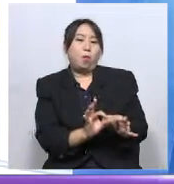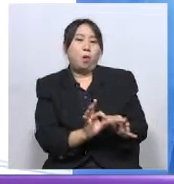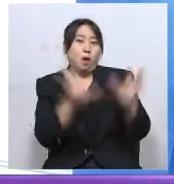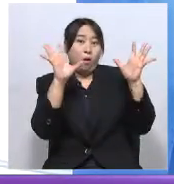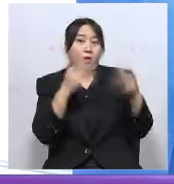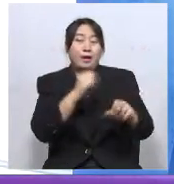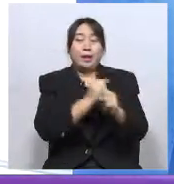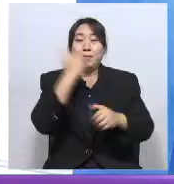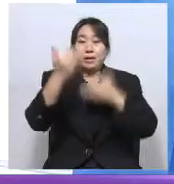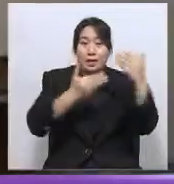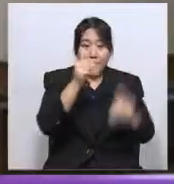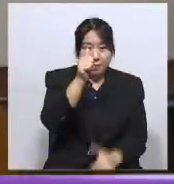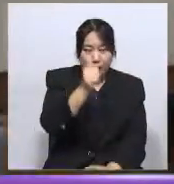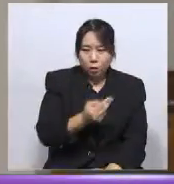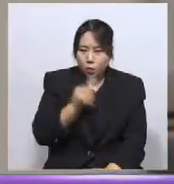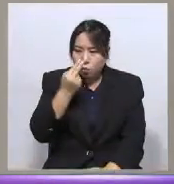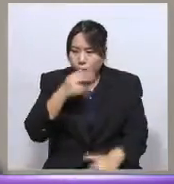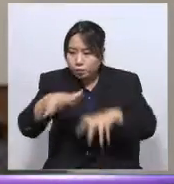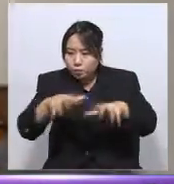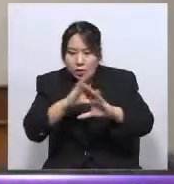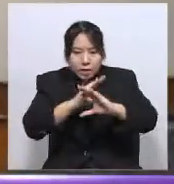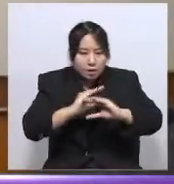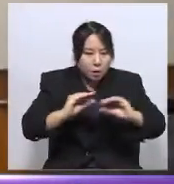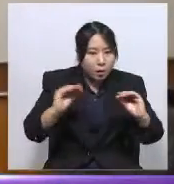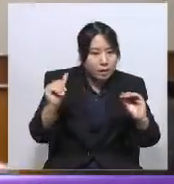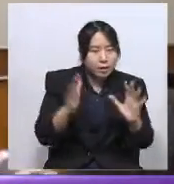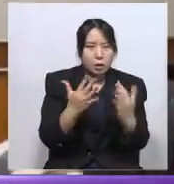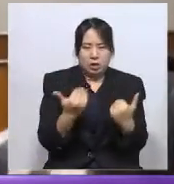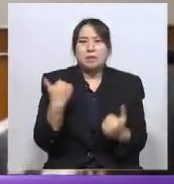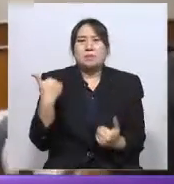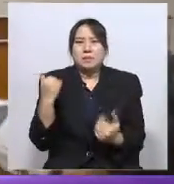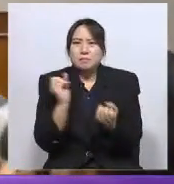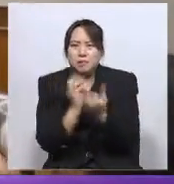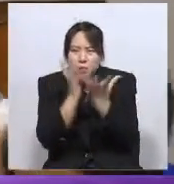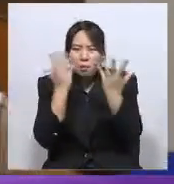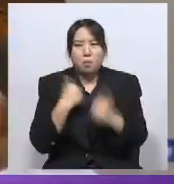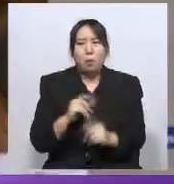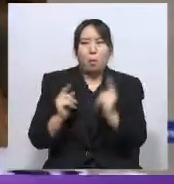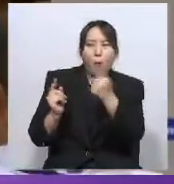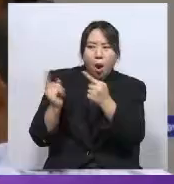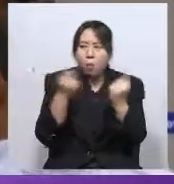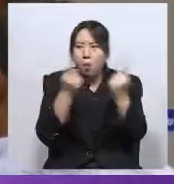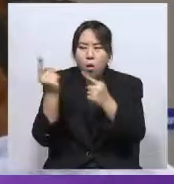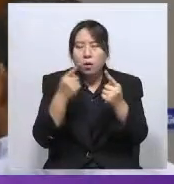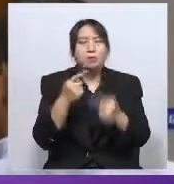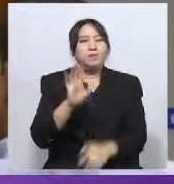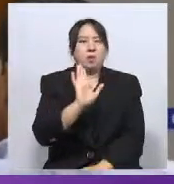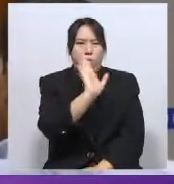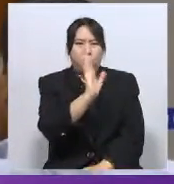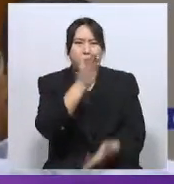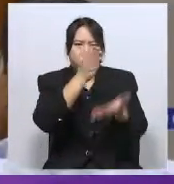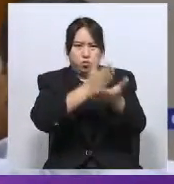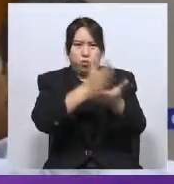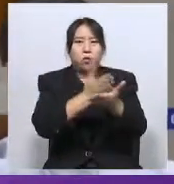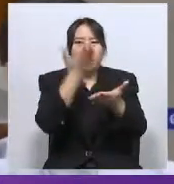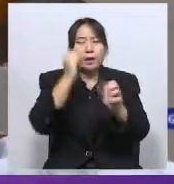ก็ต่อเมื่อบ้านเมืองนั้นสงบเรียบร้อยค่ะแต่ว่าขณะนี้ยังมีการเคลื่อนไหวพูดจาให้ร้ายกันจึงขอให้หยุดพฤติกรรมดังกล่าวเพื่อให้